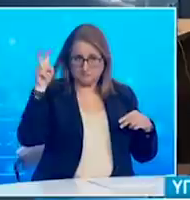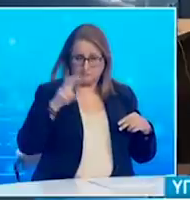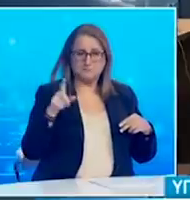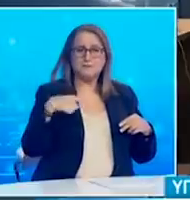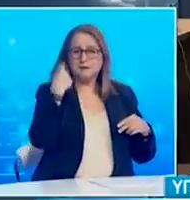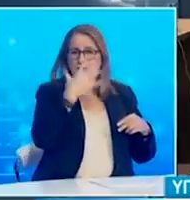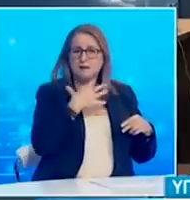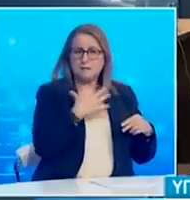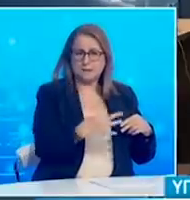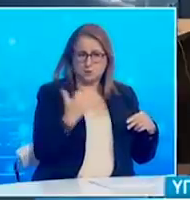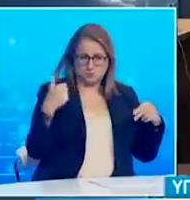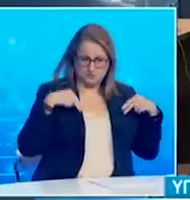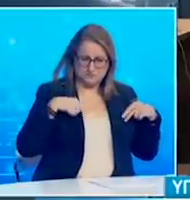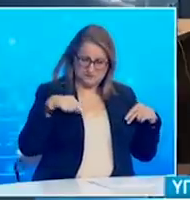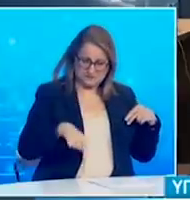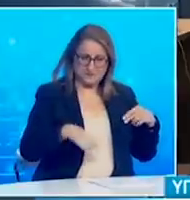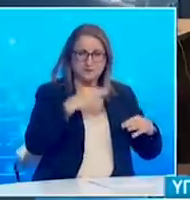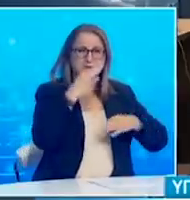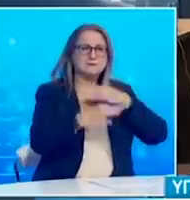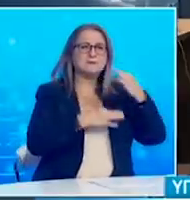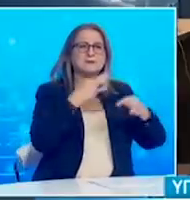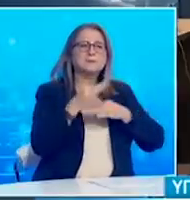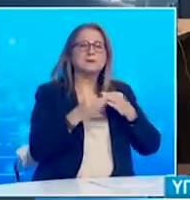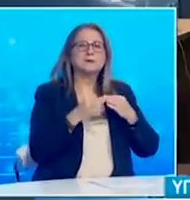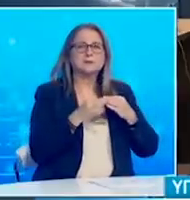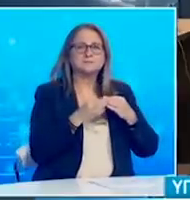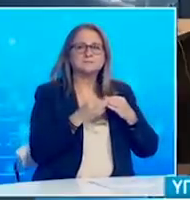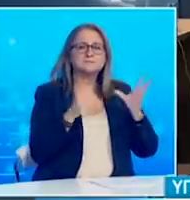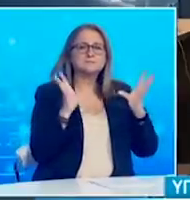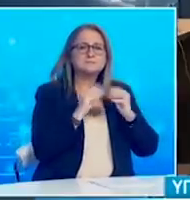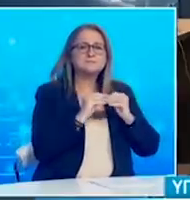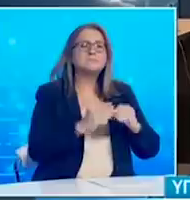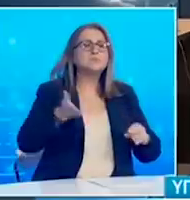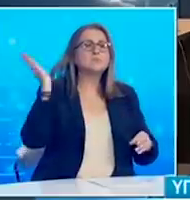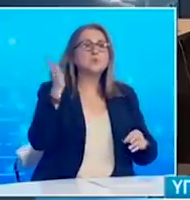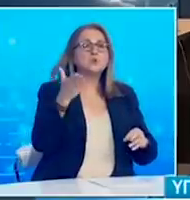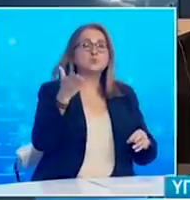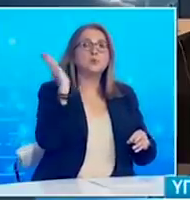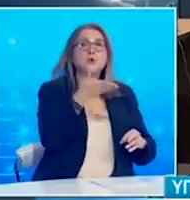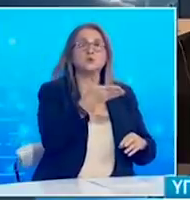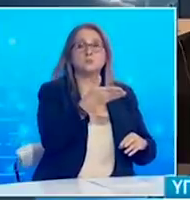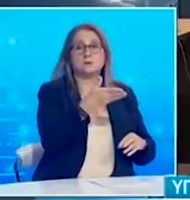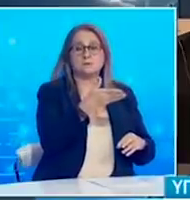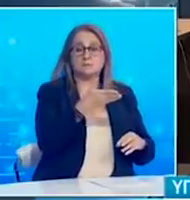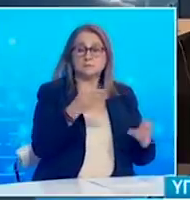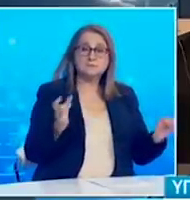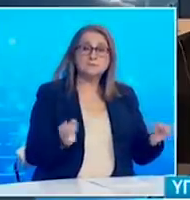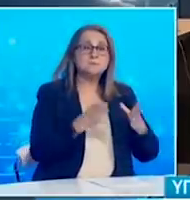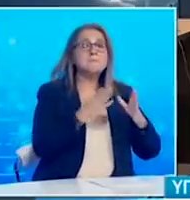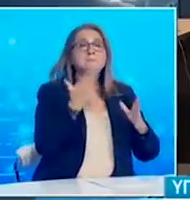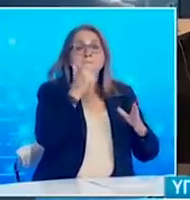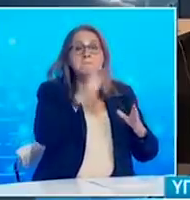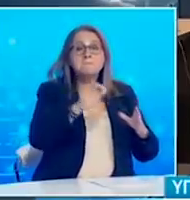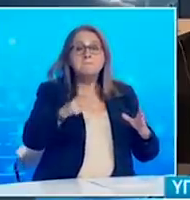κυβερνητικός εκπρόσωπος αναφέρθηκε σήμερα, κύριε υπουργέ, στα πρόστιμα σε περίπτωση που οι μαθητές